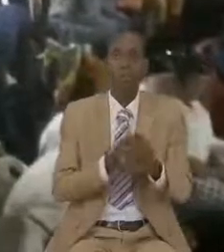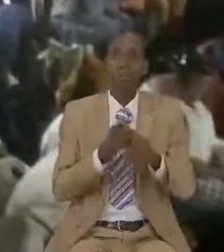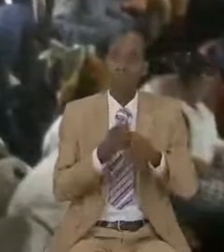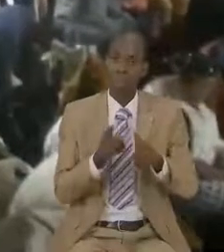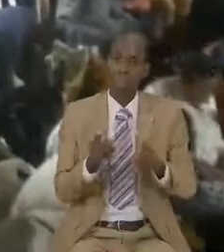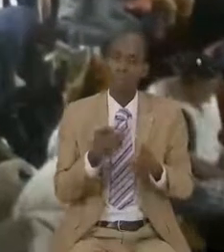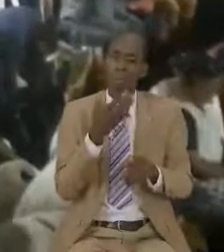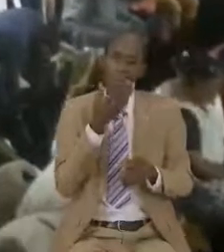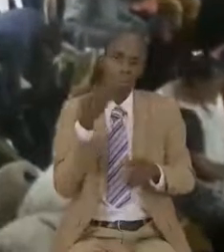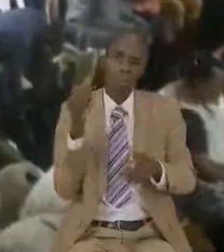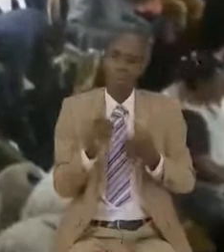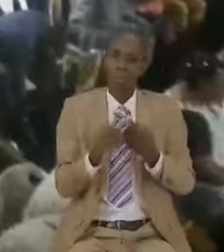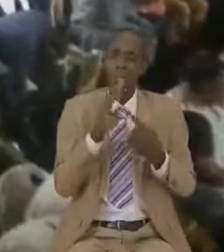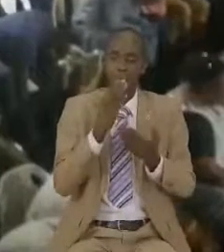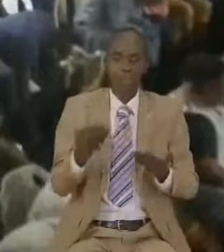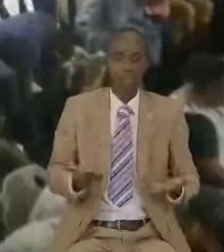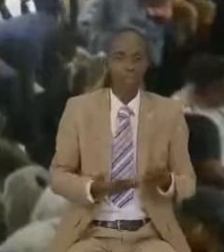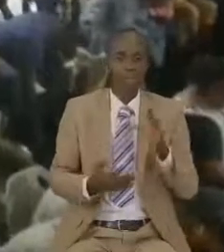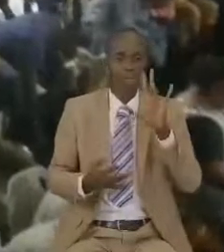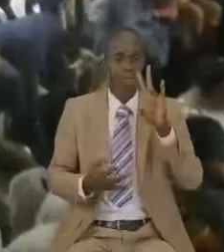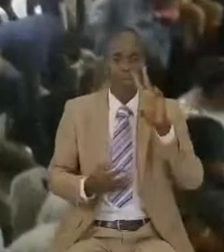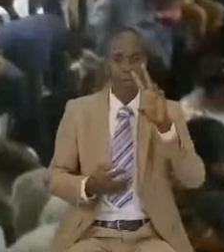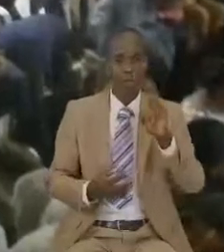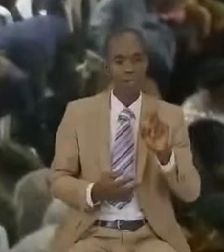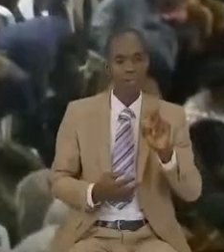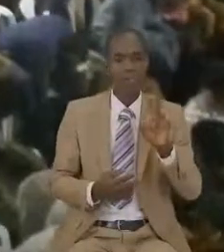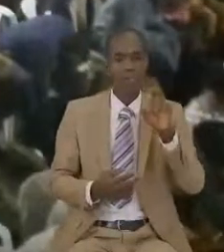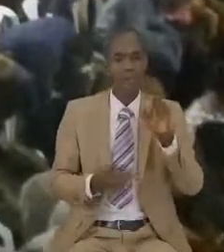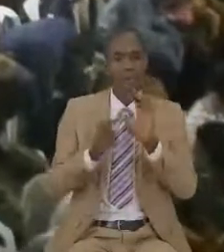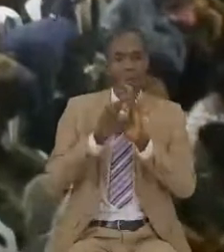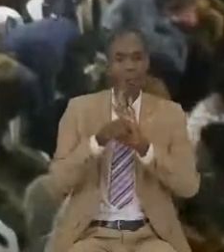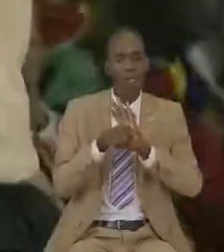Nous serons là à 7h30 pour la prière.